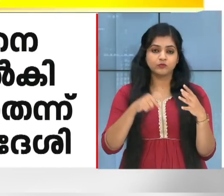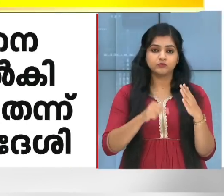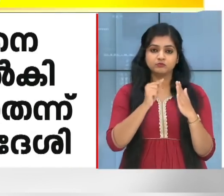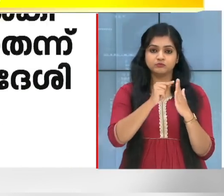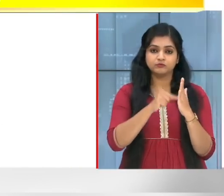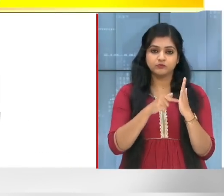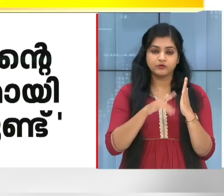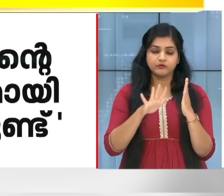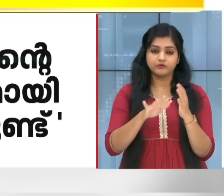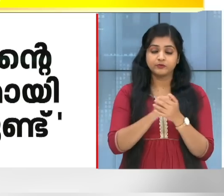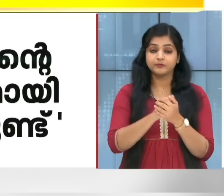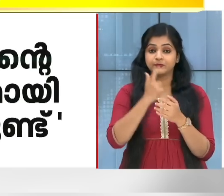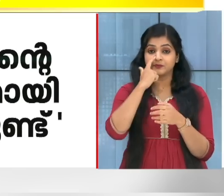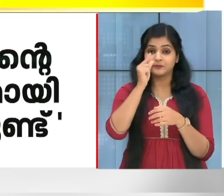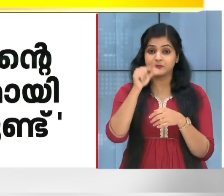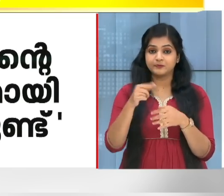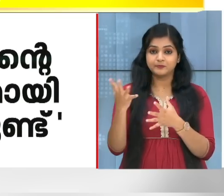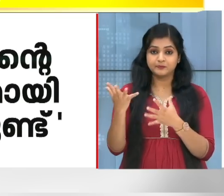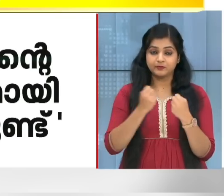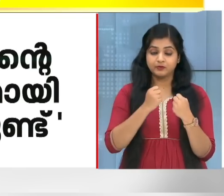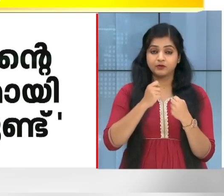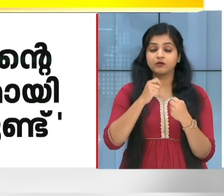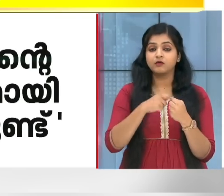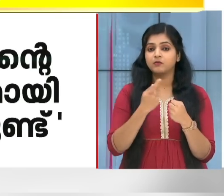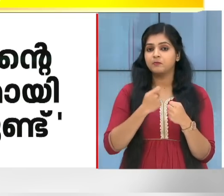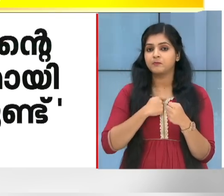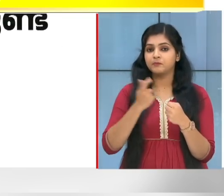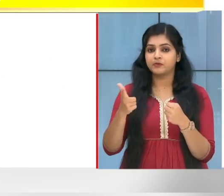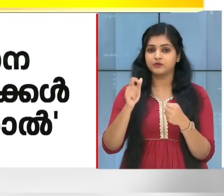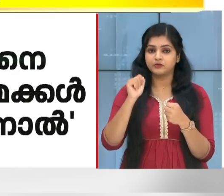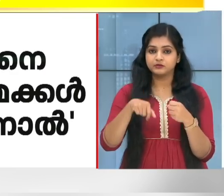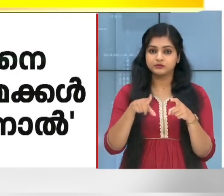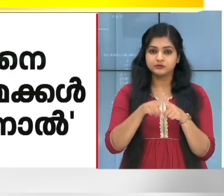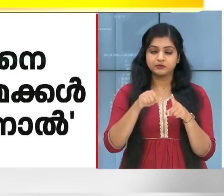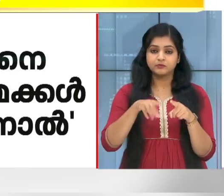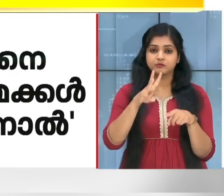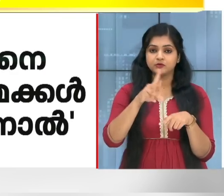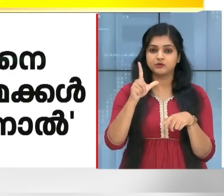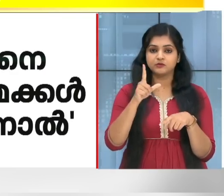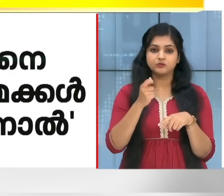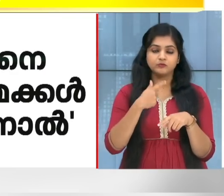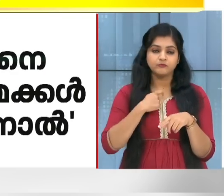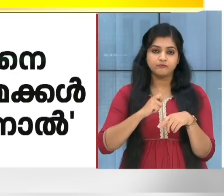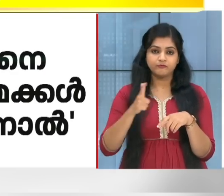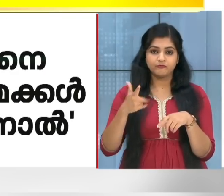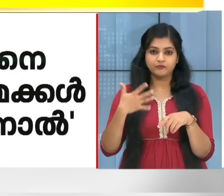ഇവിടെ തന്നെ ഇപ്പോൾ സംബന്ധിച്ചിട്ടുണ്ട്, കുഞ്ഞിനെ വാങ്ങിയത് പണം നൽകിയിട്ടാണ്, 3,00,000 രൂപ വാങ്ങിയിട്ടാണ് കുഞ്ഞിനെ